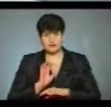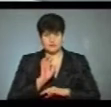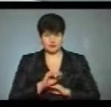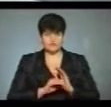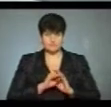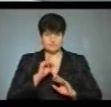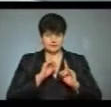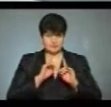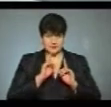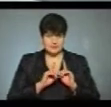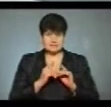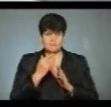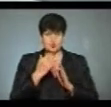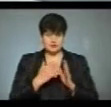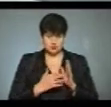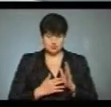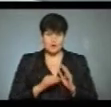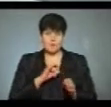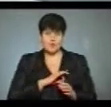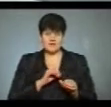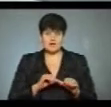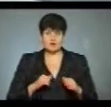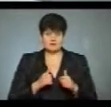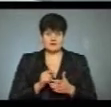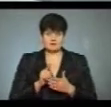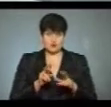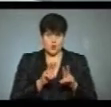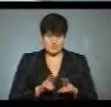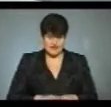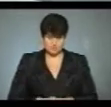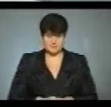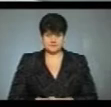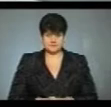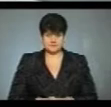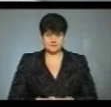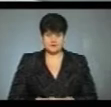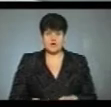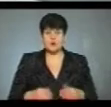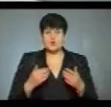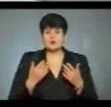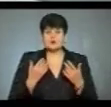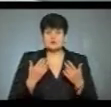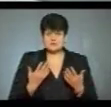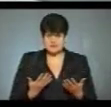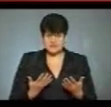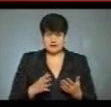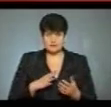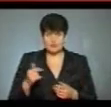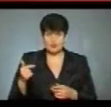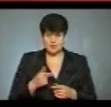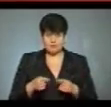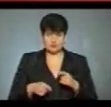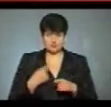парламент, і за процедурою саме профільний комітет повинен його розглянути. Оскільки грубо був порушений